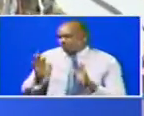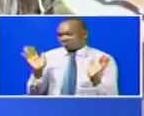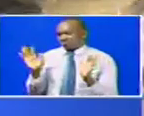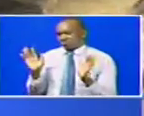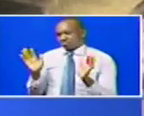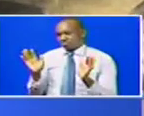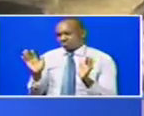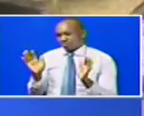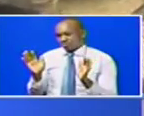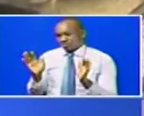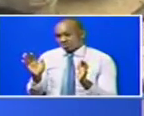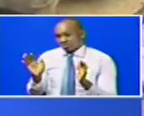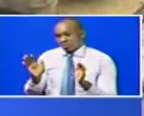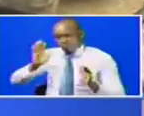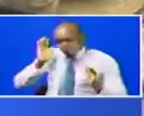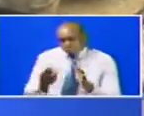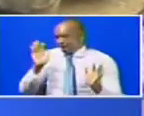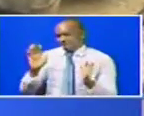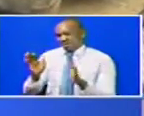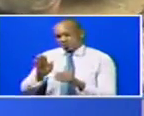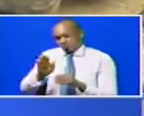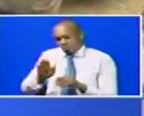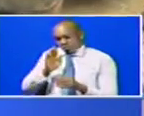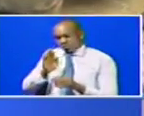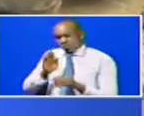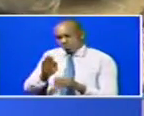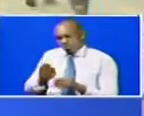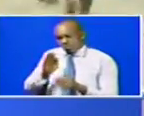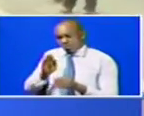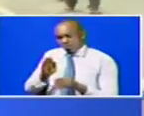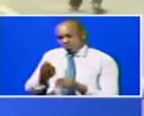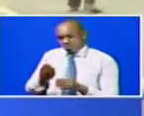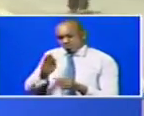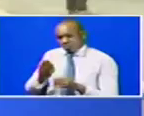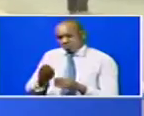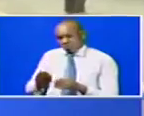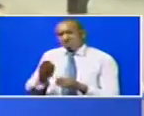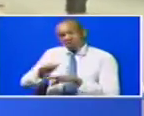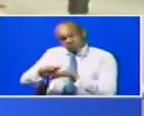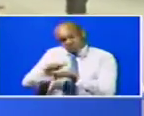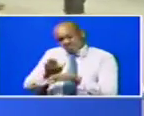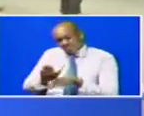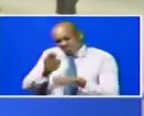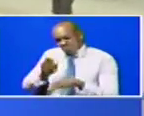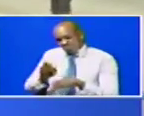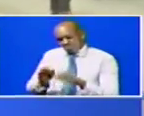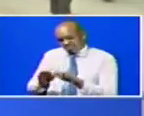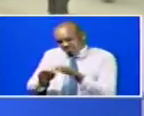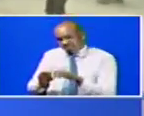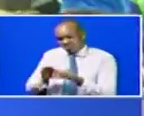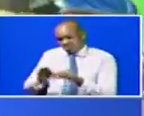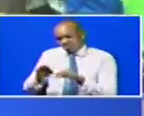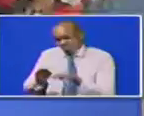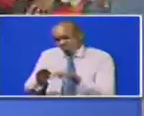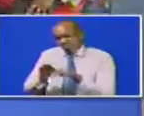Ile unakimbilia alafu you apply the full force of weight on the brake pedal. Hiyo ni kitu ambacho ni hatari sana. Kwa hivyo kama unaguza tu unazuia, kujaribu kupunguza ule.